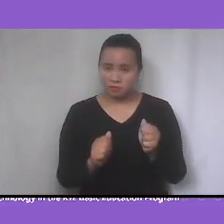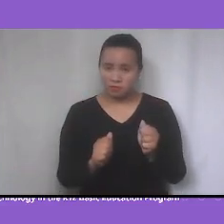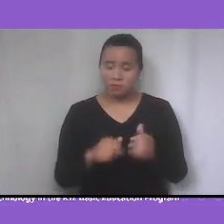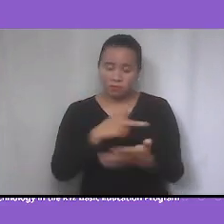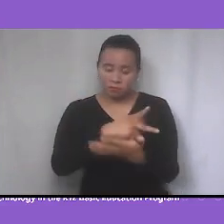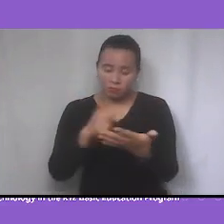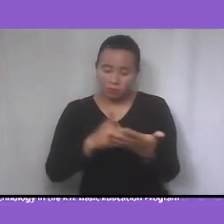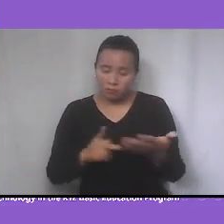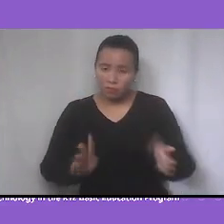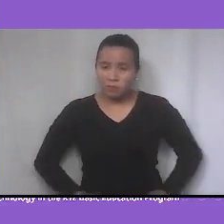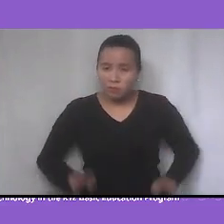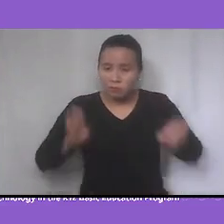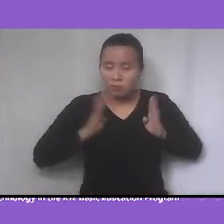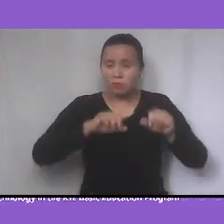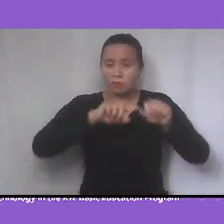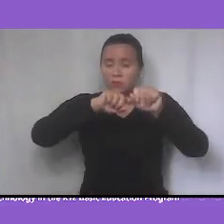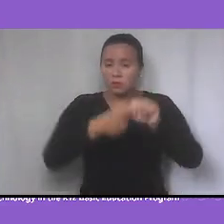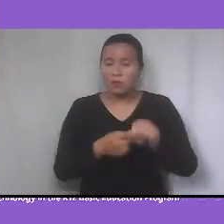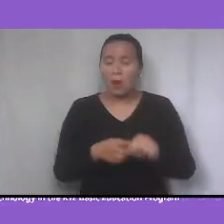sa